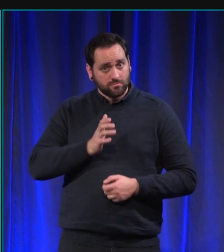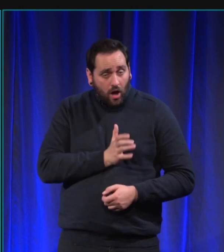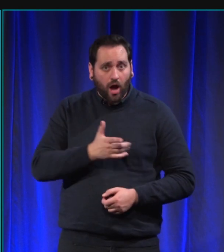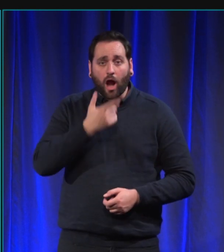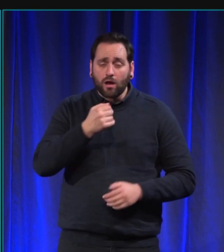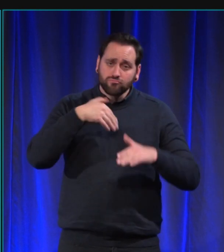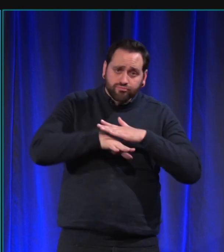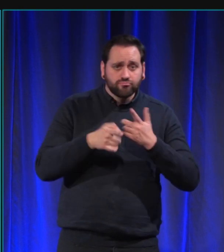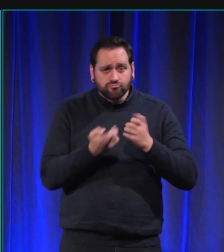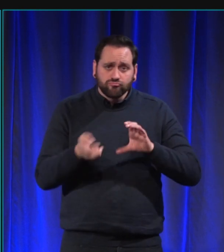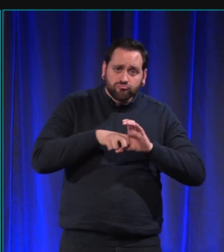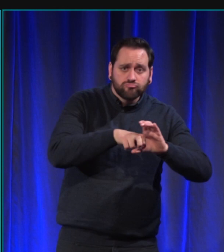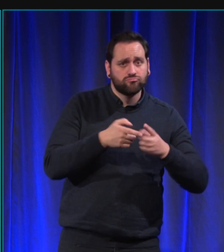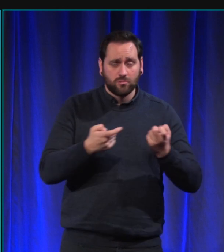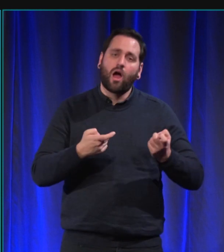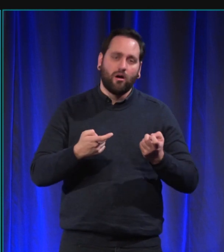le travail n'est pas bon donc il ne pas